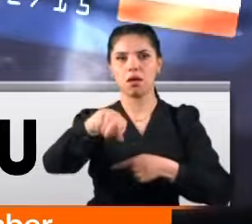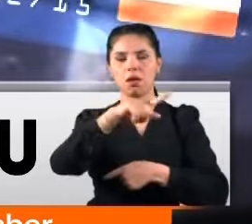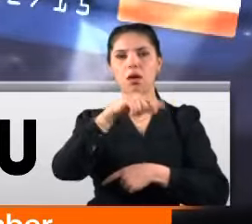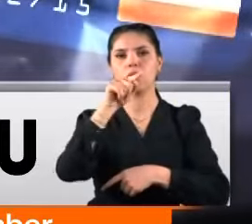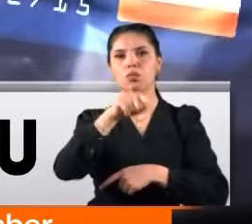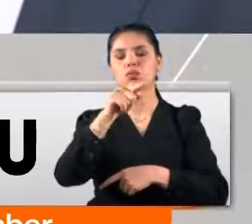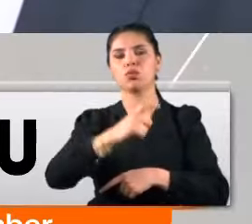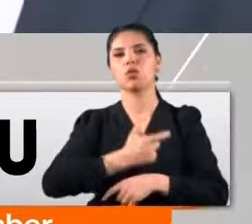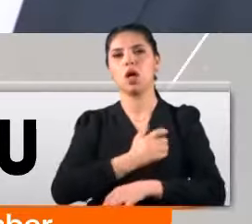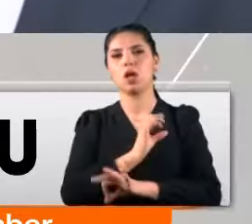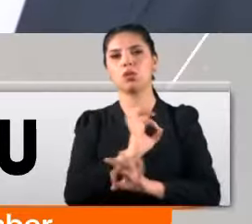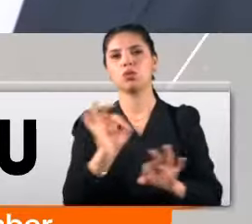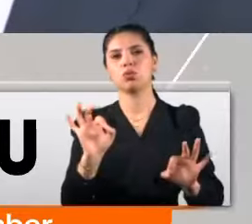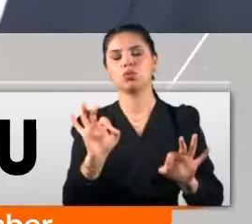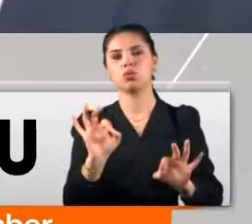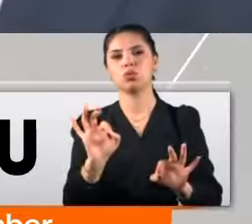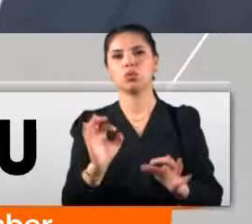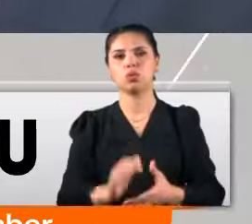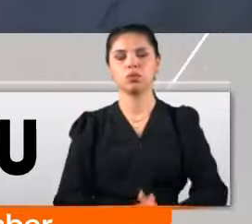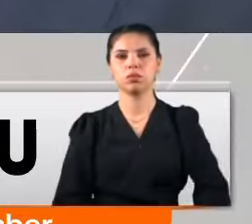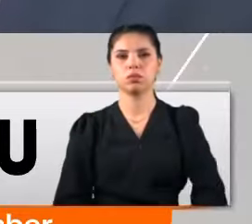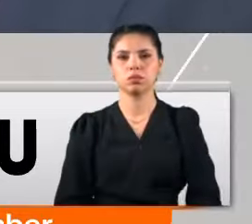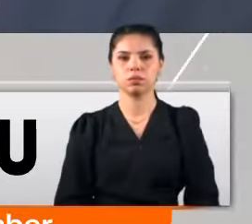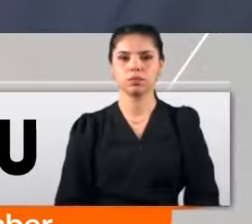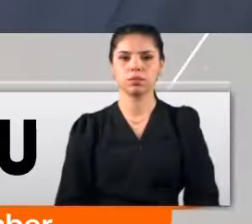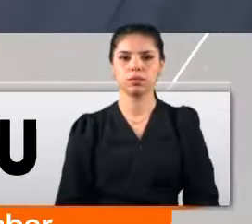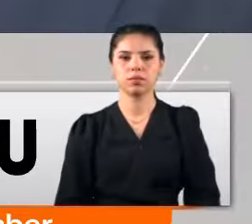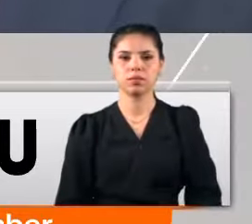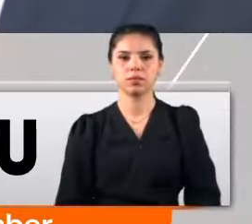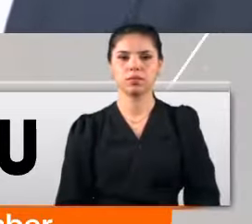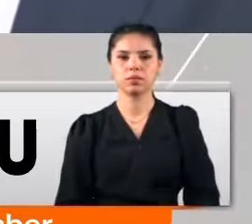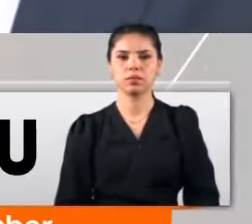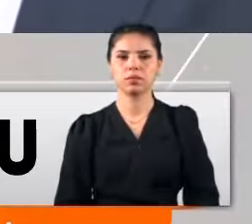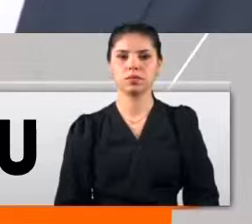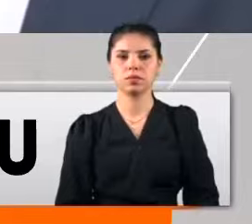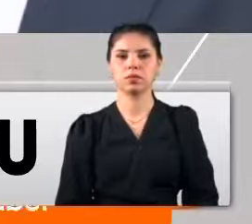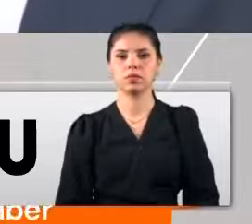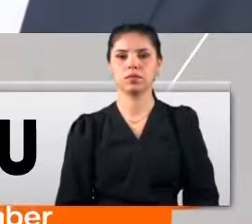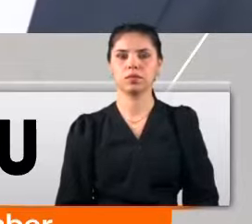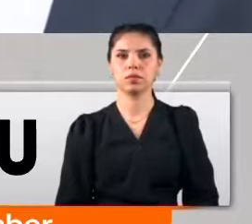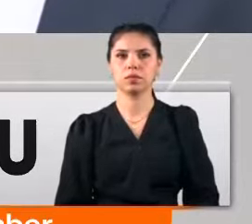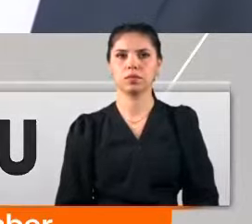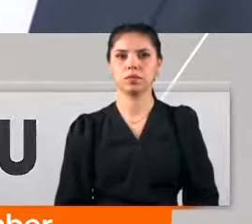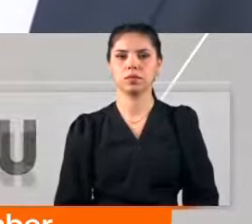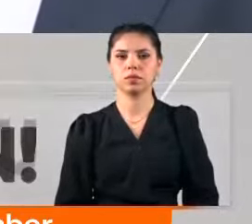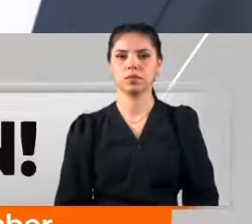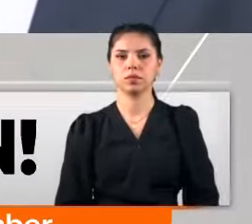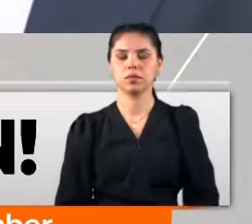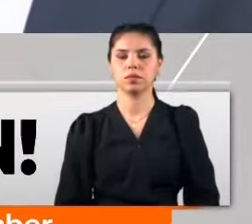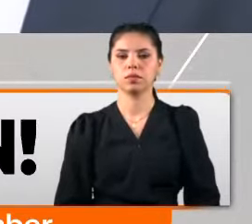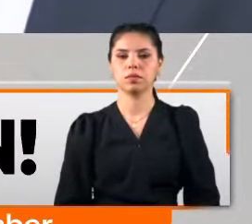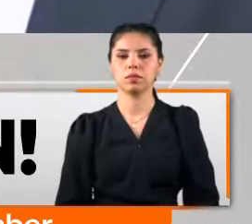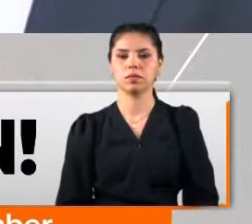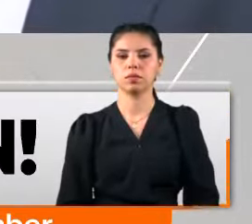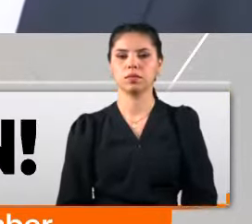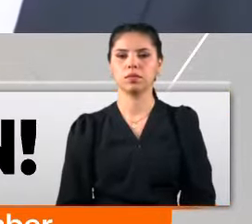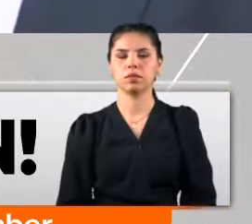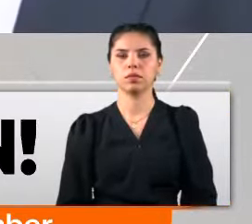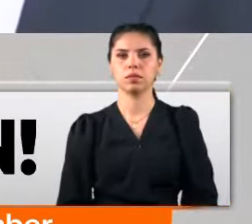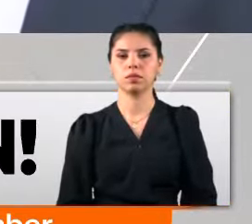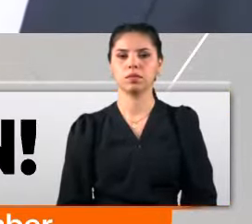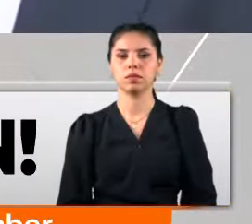uygulamalar yasal değil. 5464 sayılı bank kartları, kredi kartları kanunun 17. maddesi diyor ki kartlı